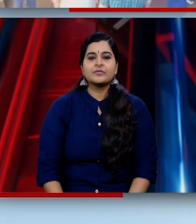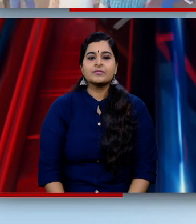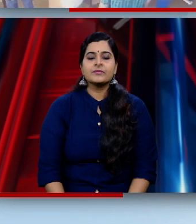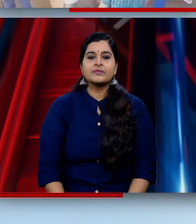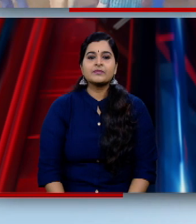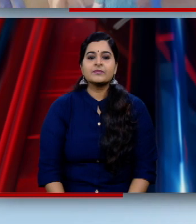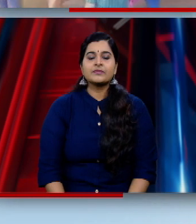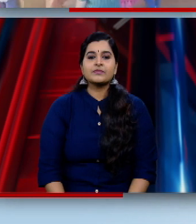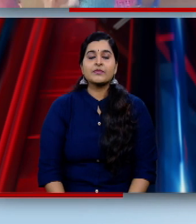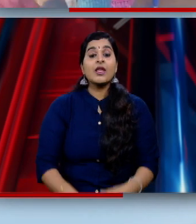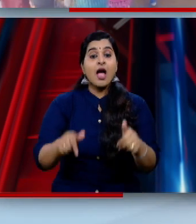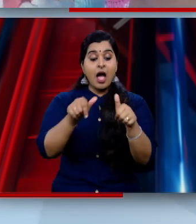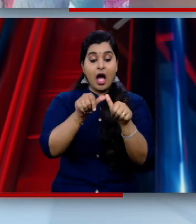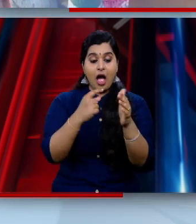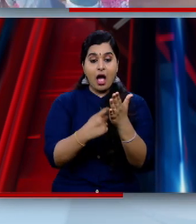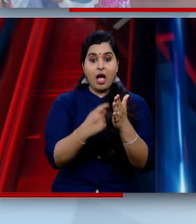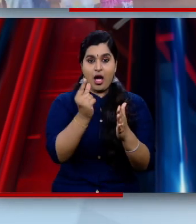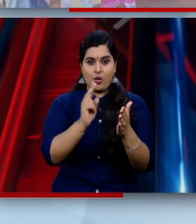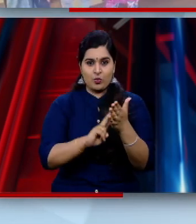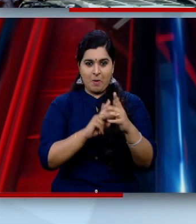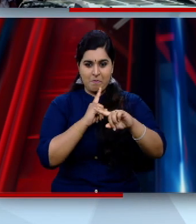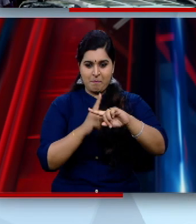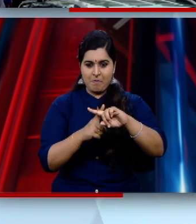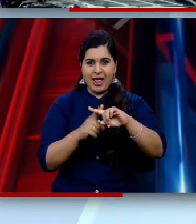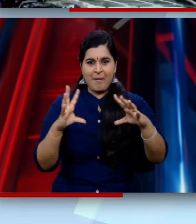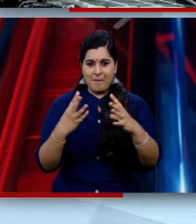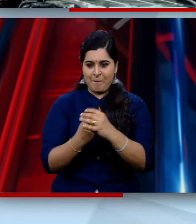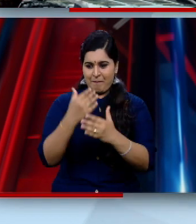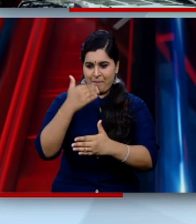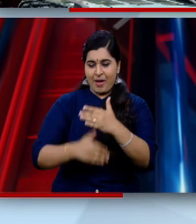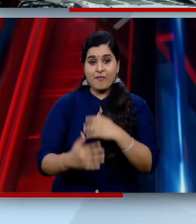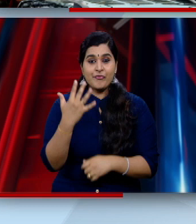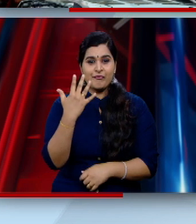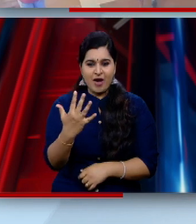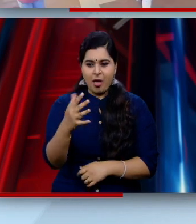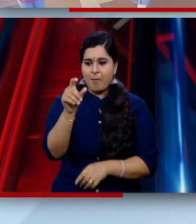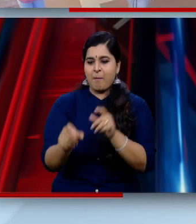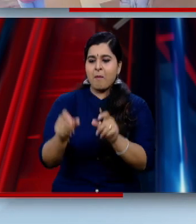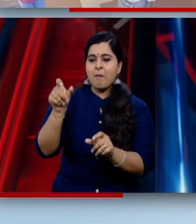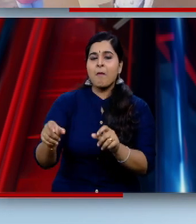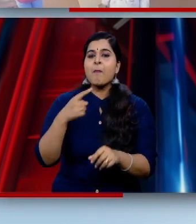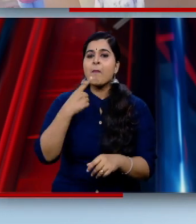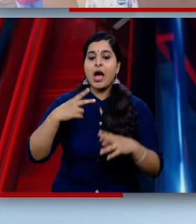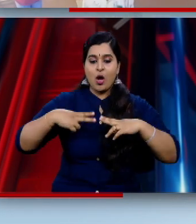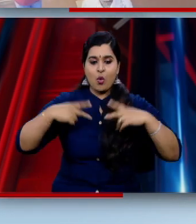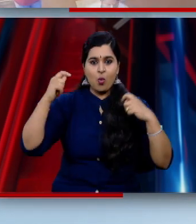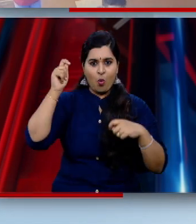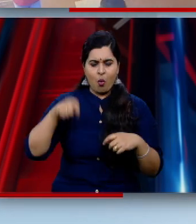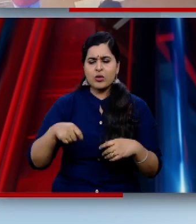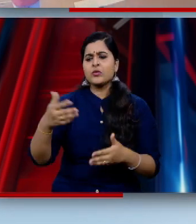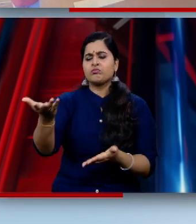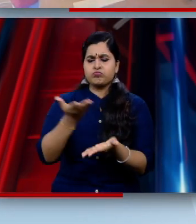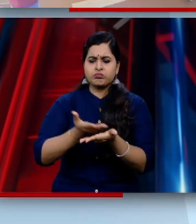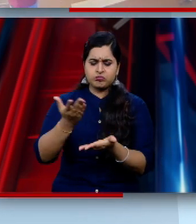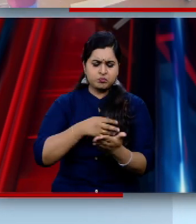നിമ്പി, അരുണടക്കം അഞ്ചു പ്രതികളുടെ ജാമ്യാപേക്ഷയാണ് കുന്ദമംഗലം കോടതിയുടെ ചാർജ് വഹിക്കുന്ന കോഴിക്കോട് മജിസ്ട്രേറ്റ് കോടതി 7 ഇന്ന് പരിഗണിച്ചത്. ഏതായാലും